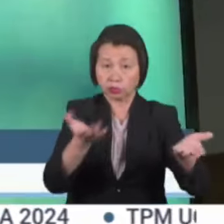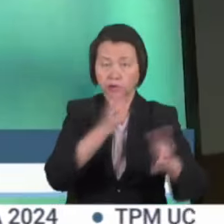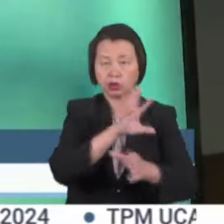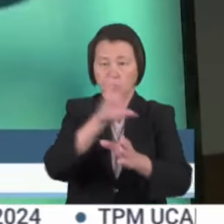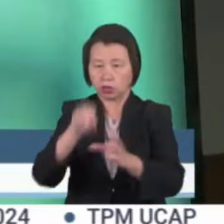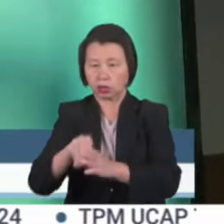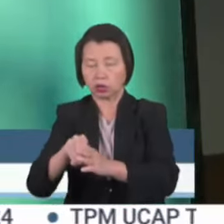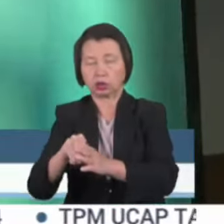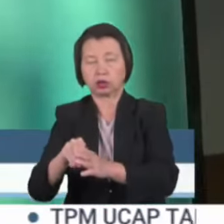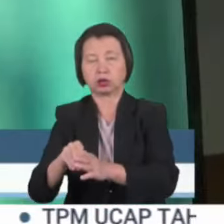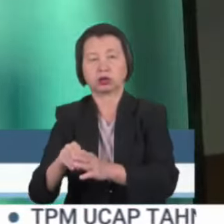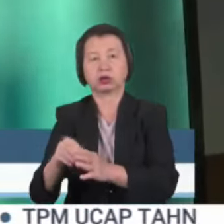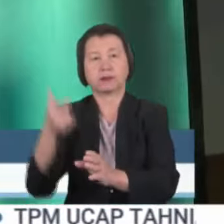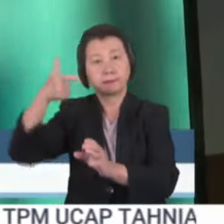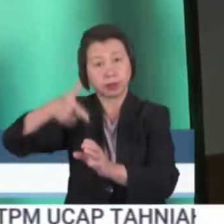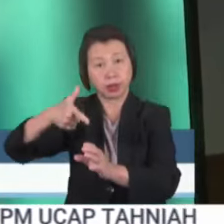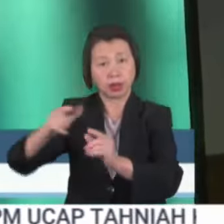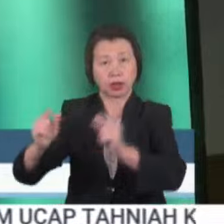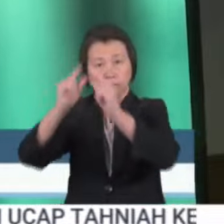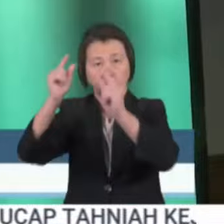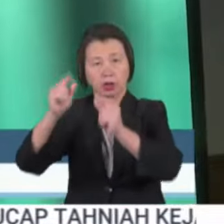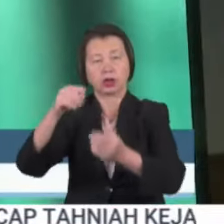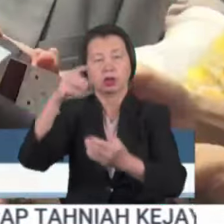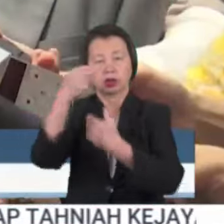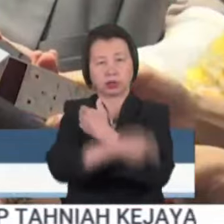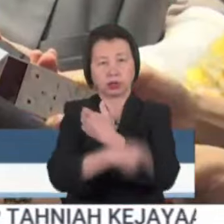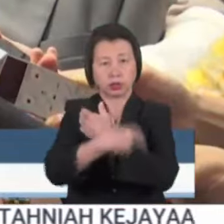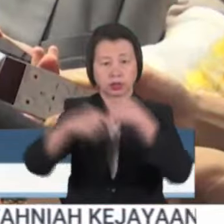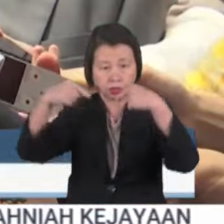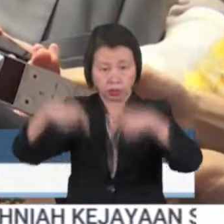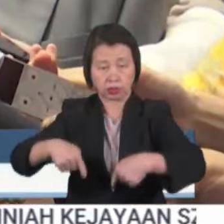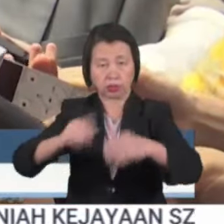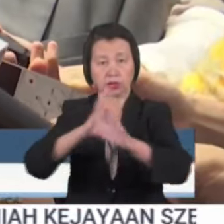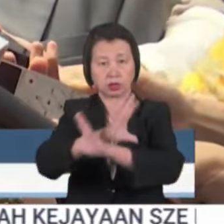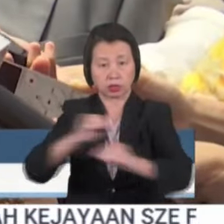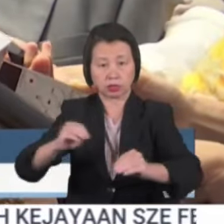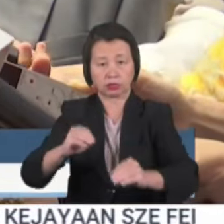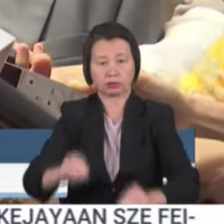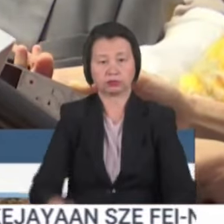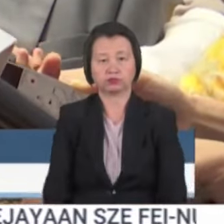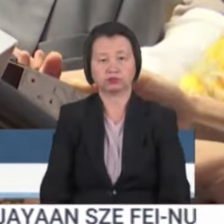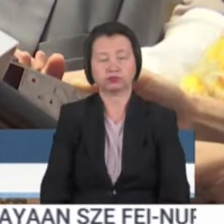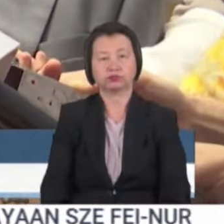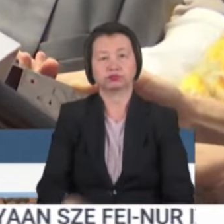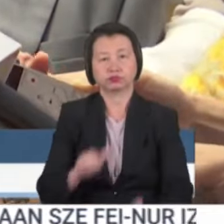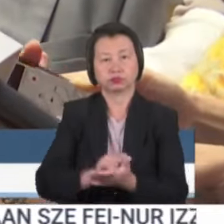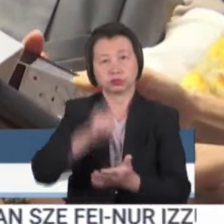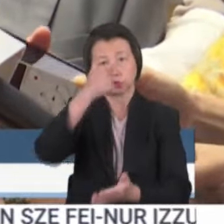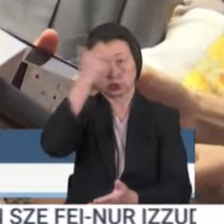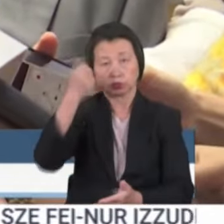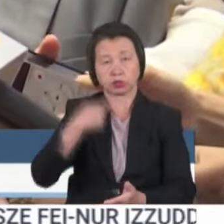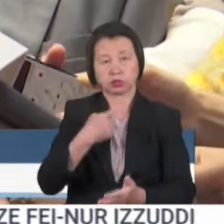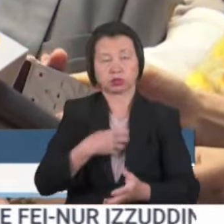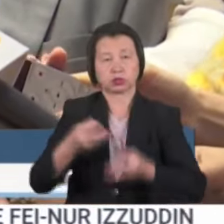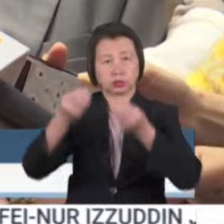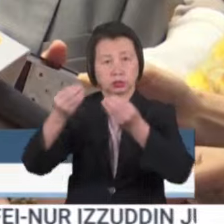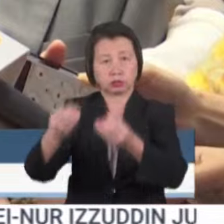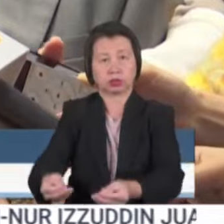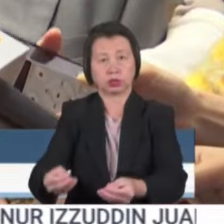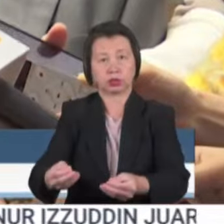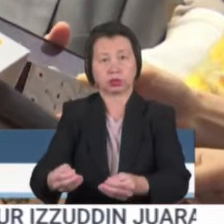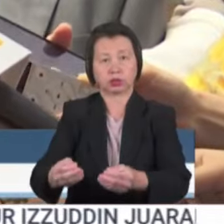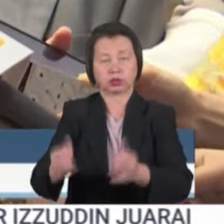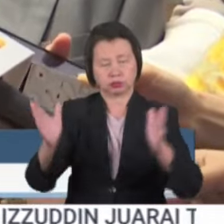dalam industri minyak dan gas di negeri ini. That's why we are giving them the grace period